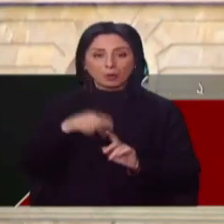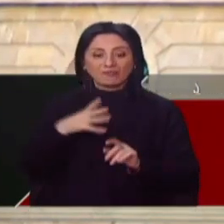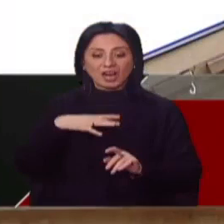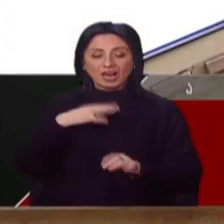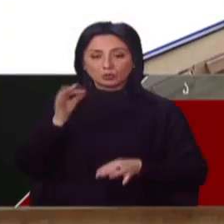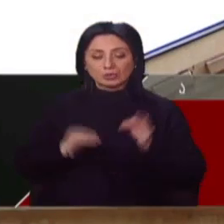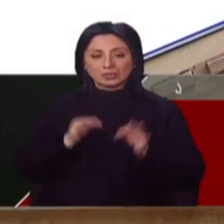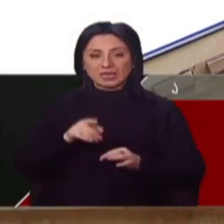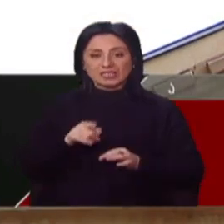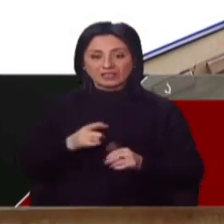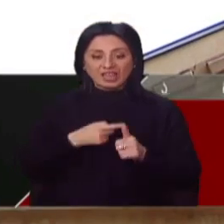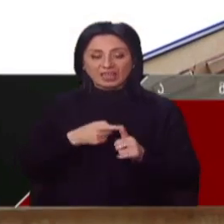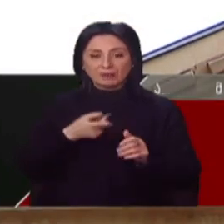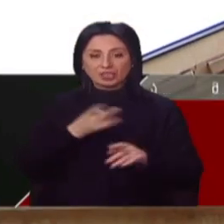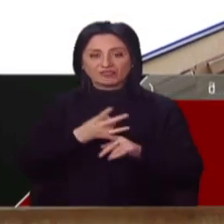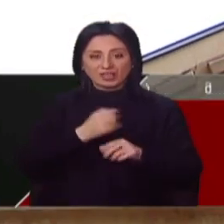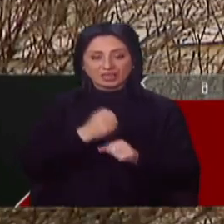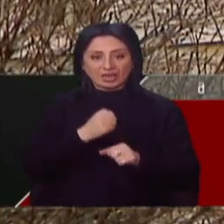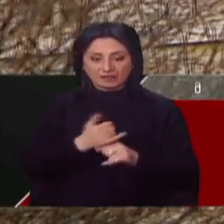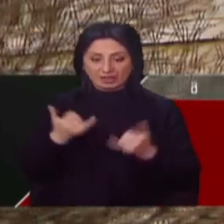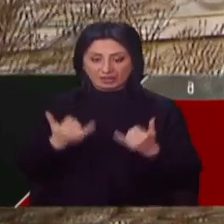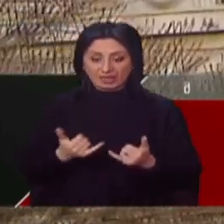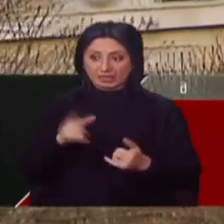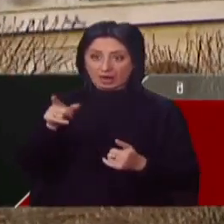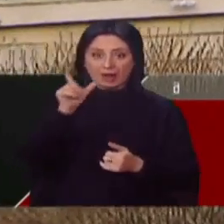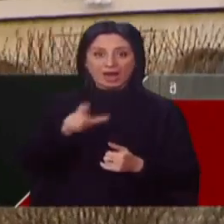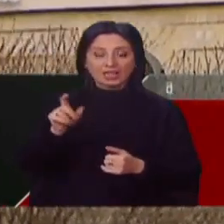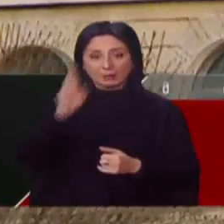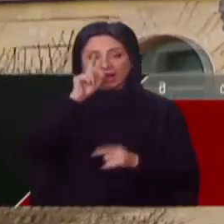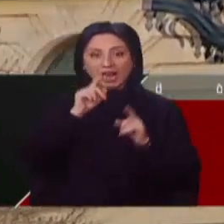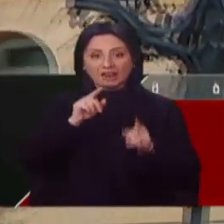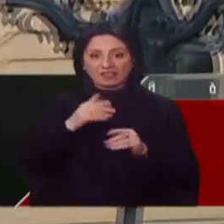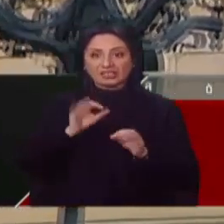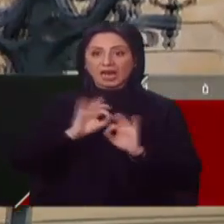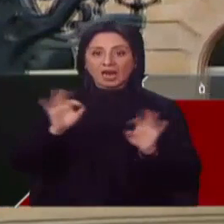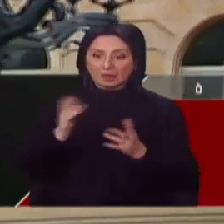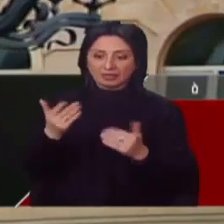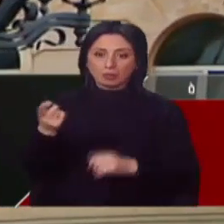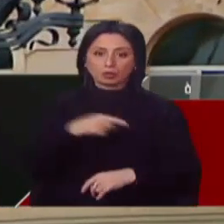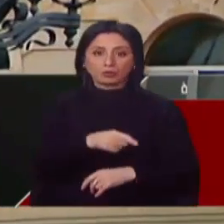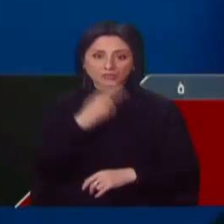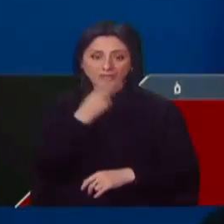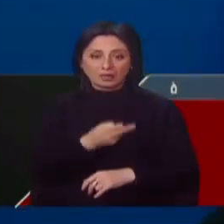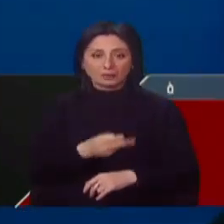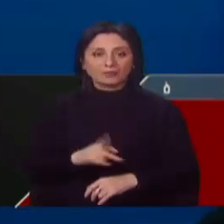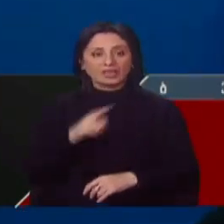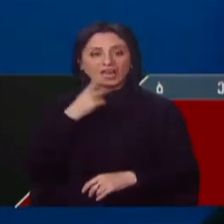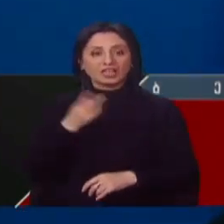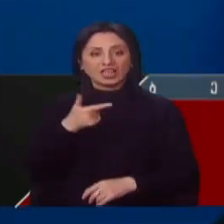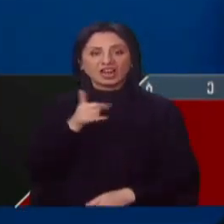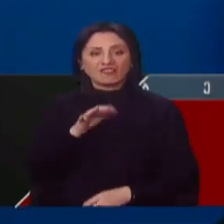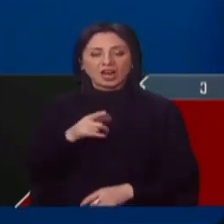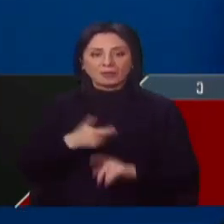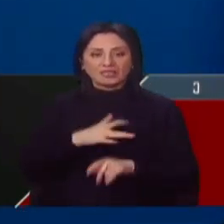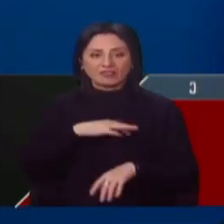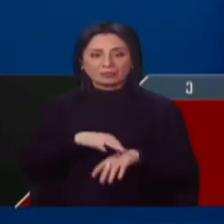ქართული სასამართლოს იმიჯი დააზიანა. დღეს ამ ადამიანებისგან ხელისუფლება განმარტებებს მოითხოვს. Ratpona guaramia este